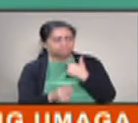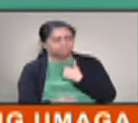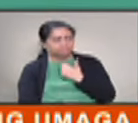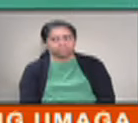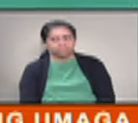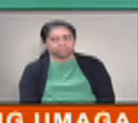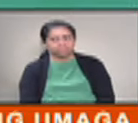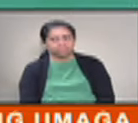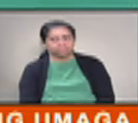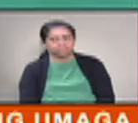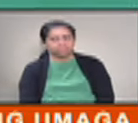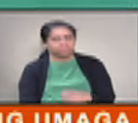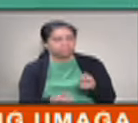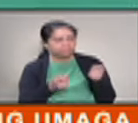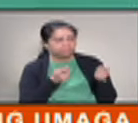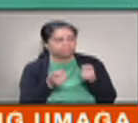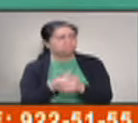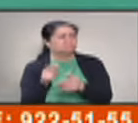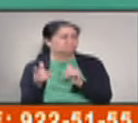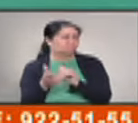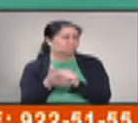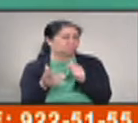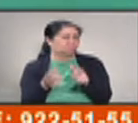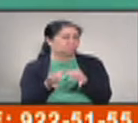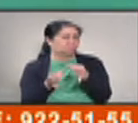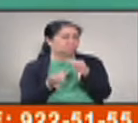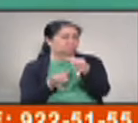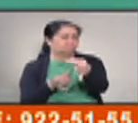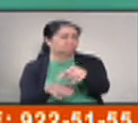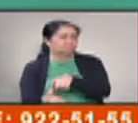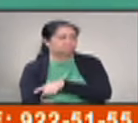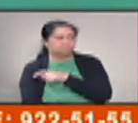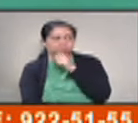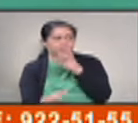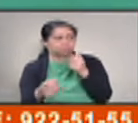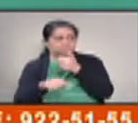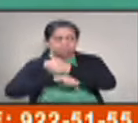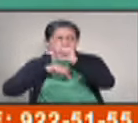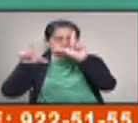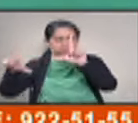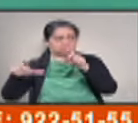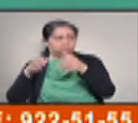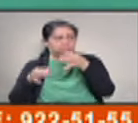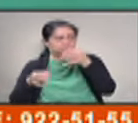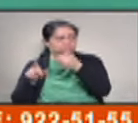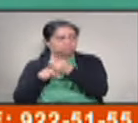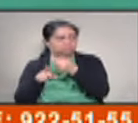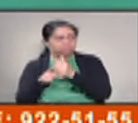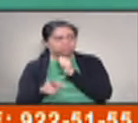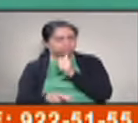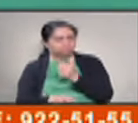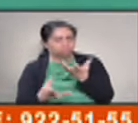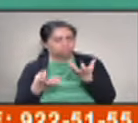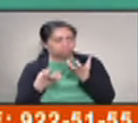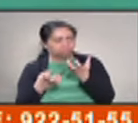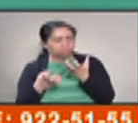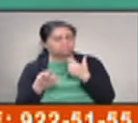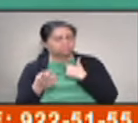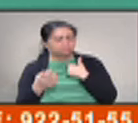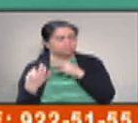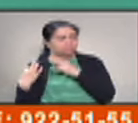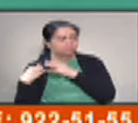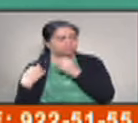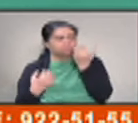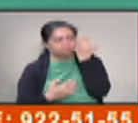sa pag-handle ng case mo. Medyo natagalan and I don't want to blame the court itself. May kasalanan din ako,